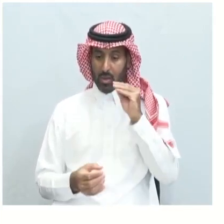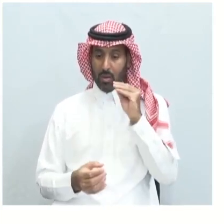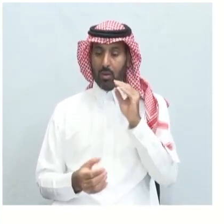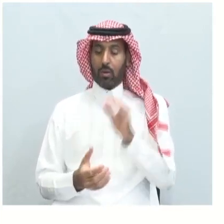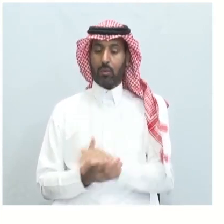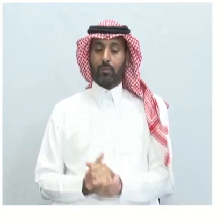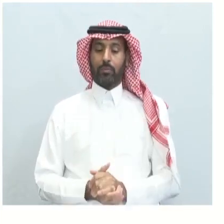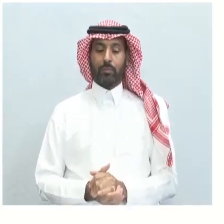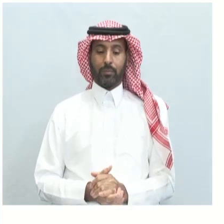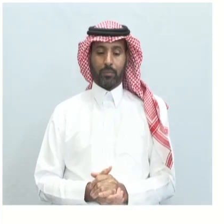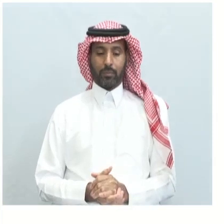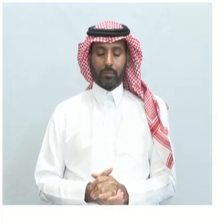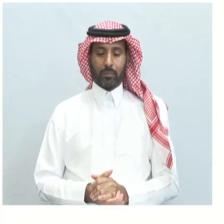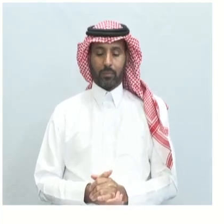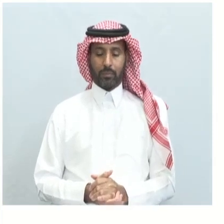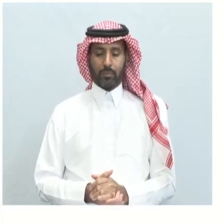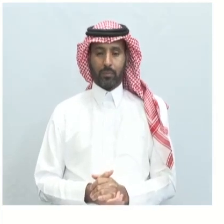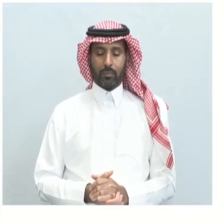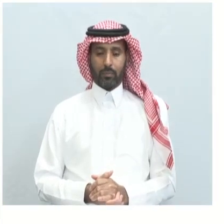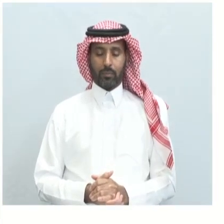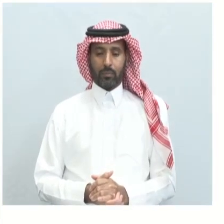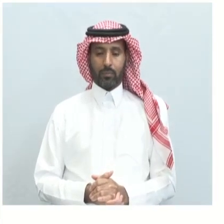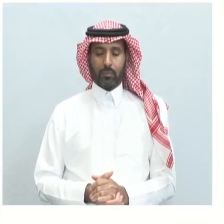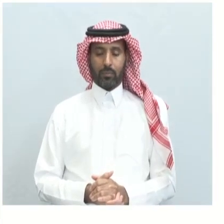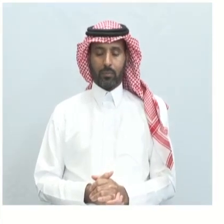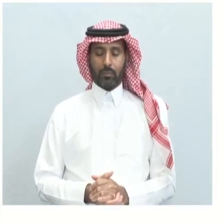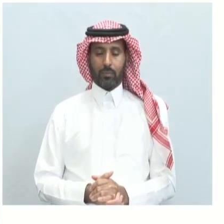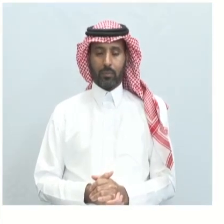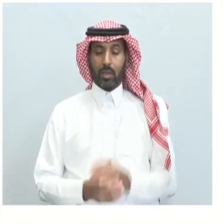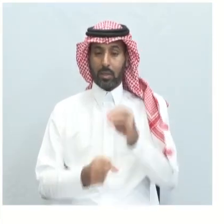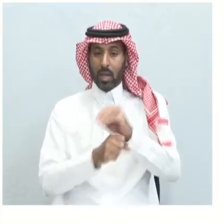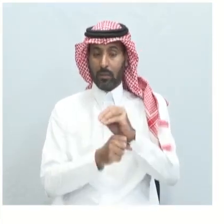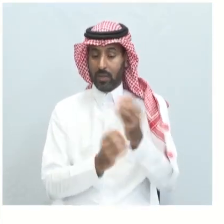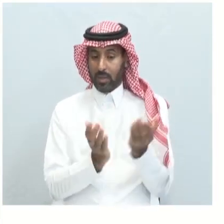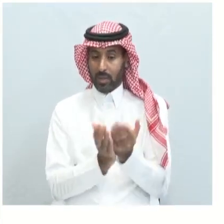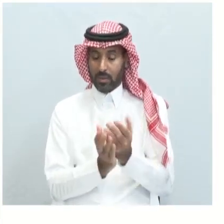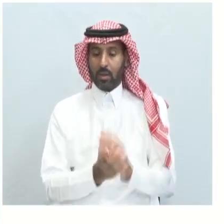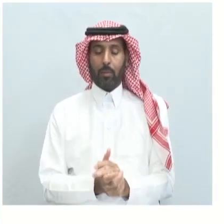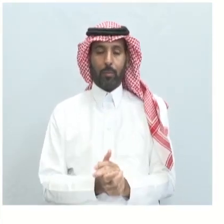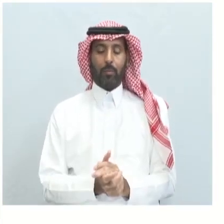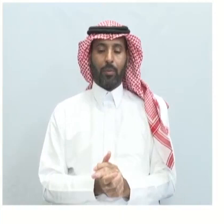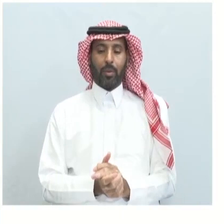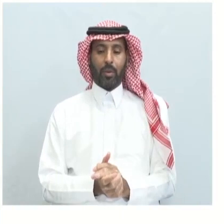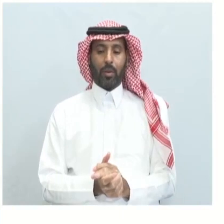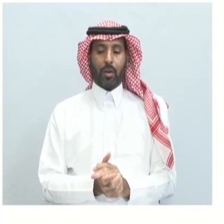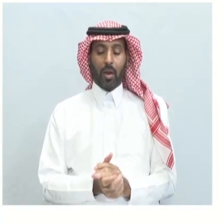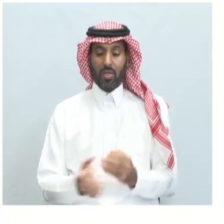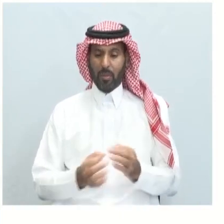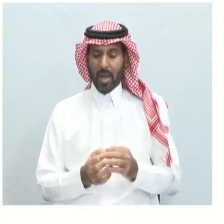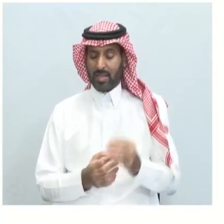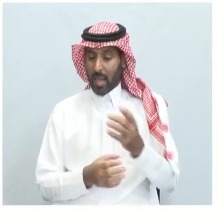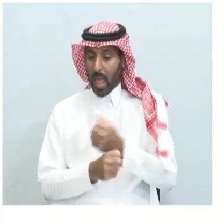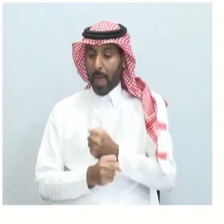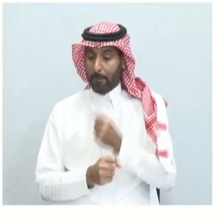مخاوف خصوصيه لهذه البيانات تعلمنا في درس اليوم على انظمه الامن